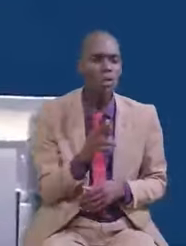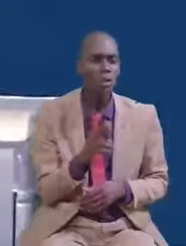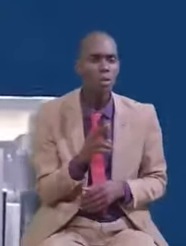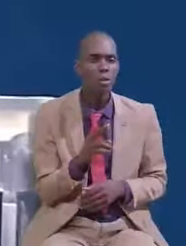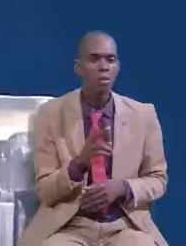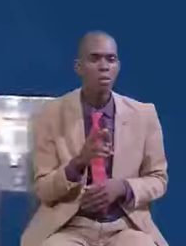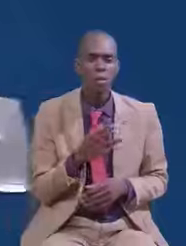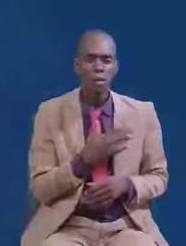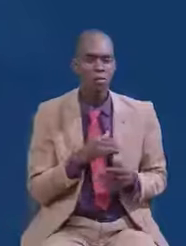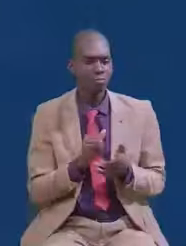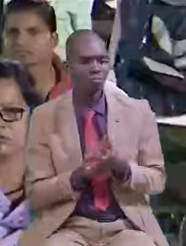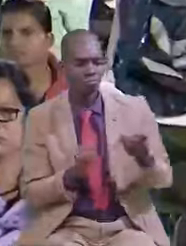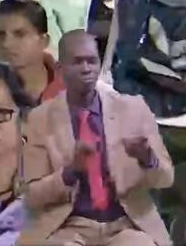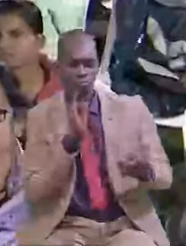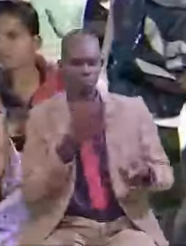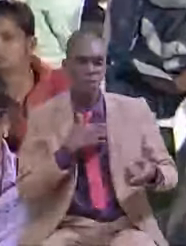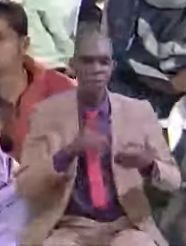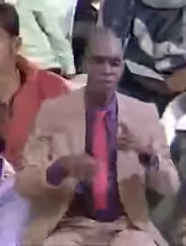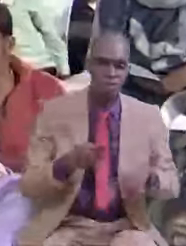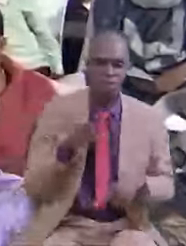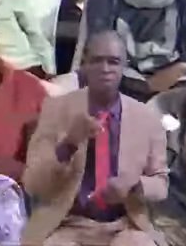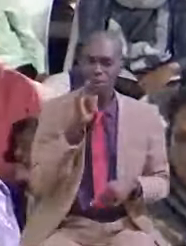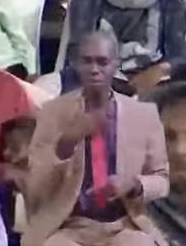celui-ci vient, il est mon ami, il est mon ami.